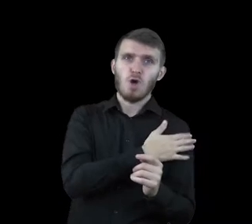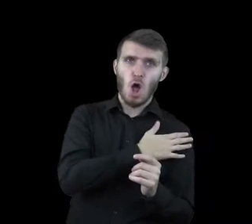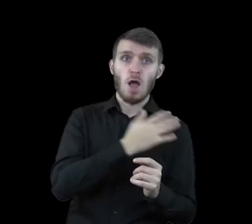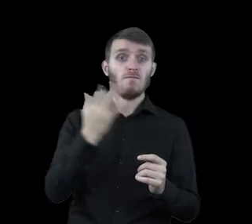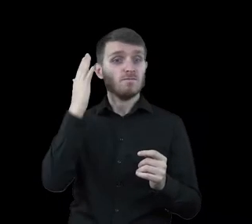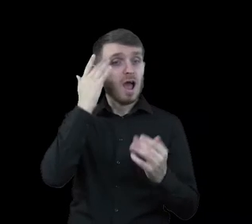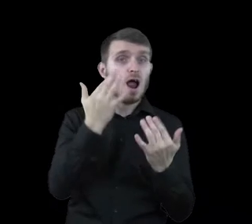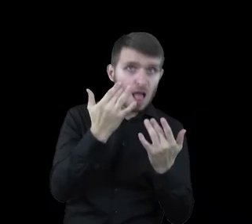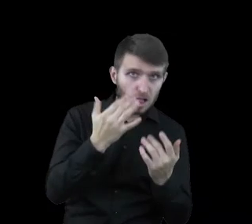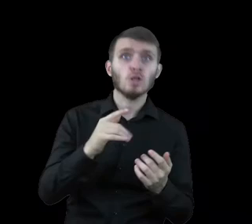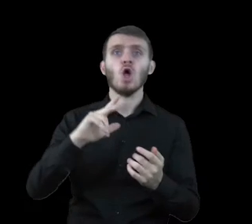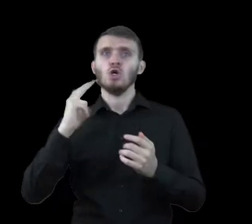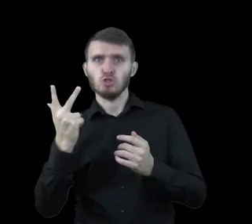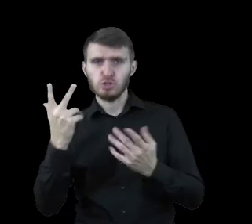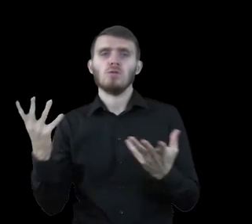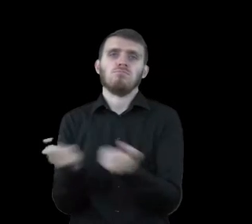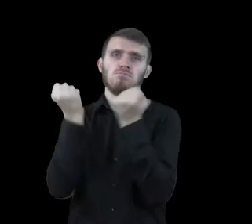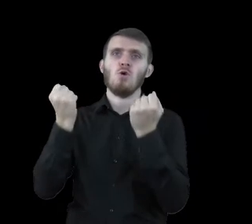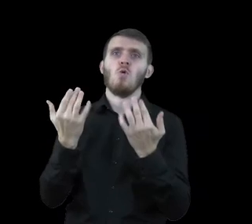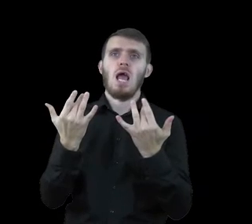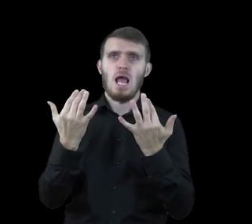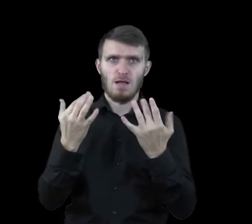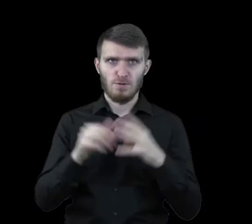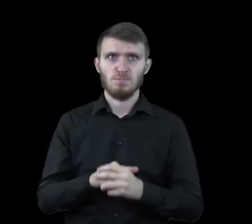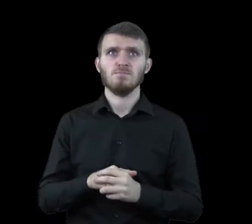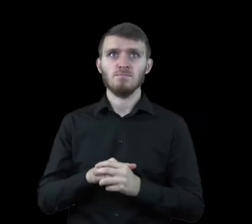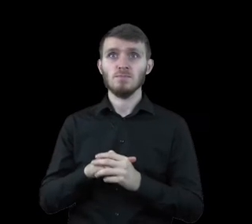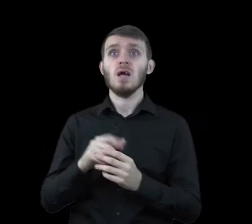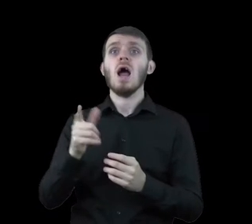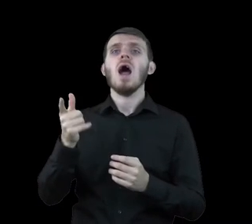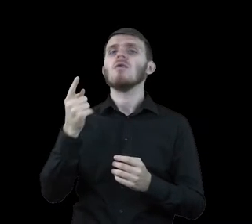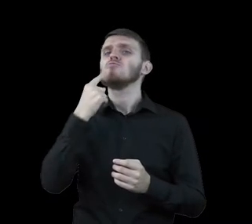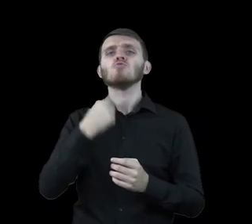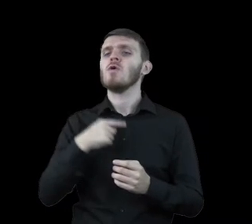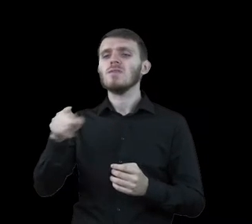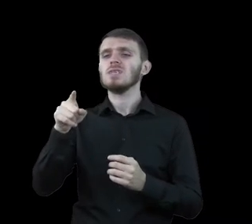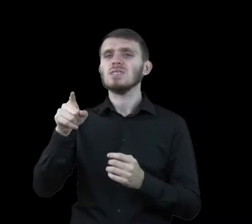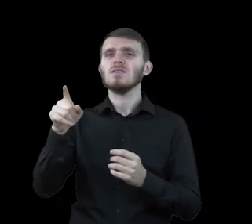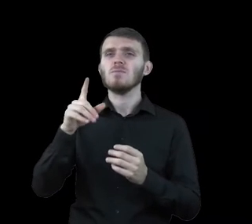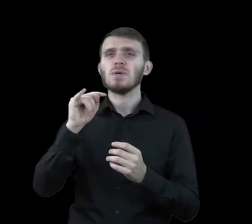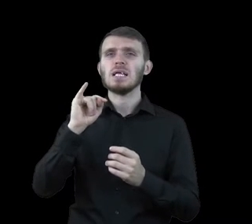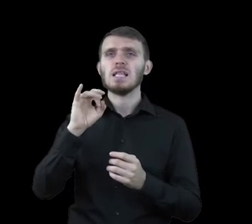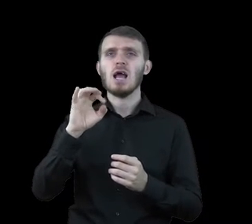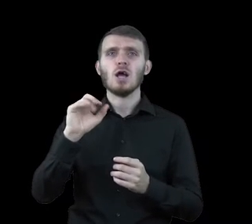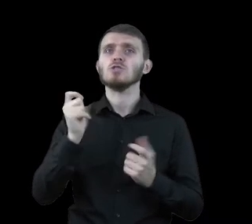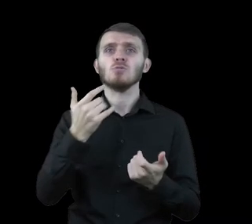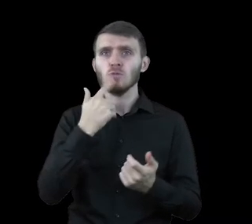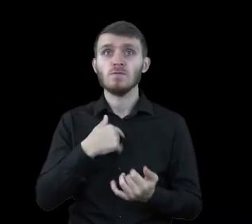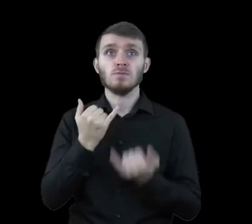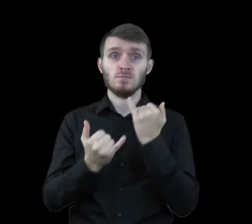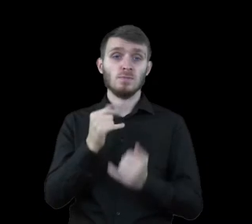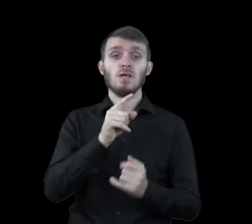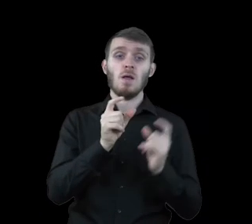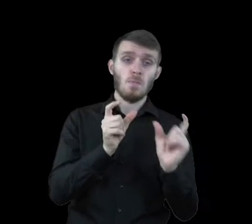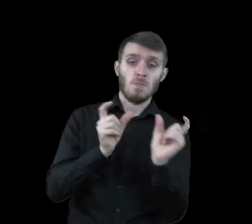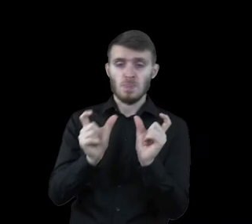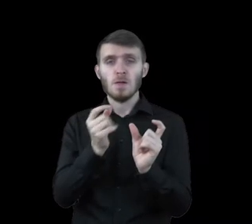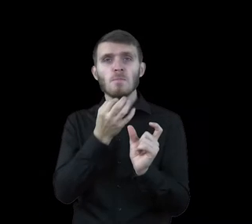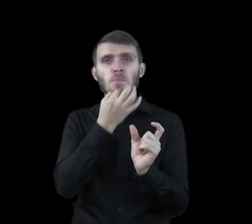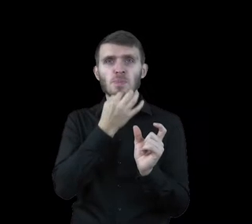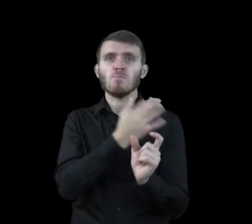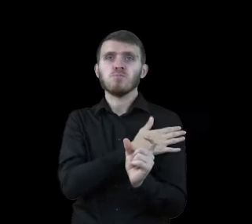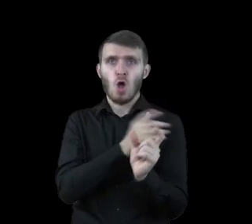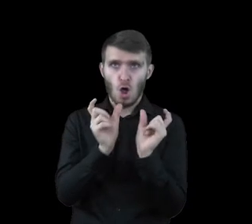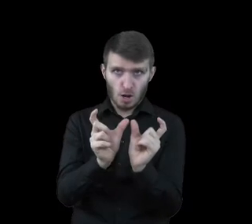to możemy znaleźć sobie długość trzeciego boku. I twierdzenie Pitagorasa właśnie brzmi tak, że suma długości